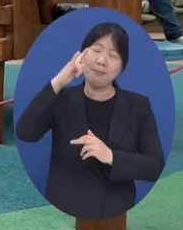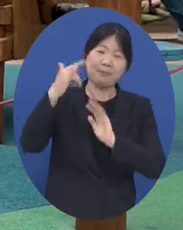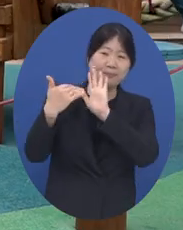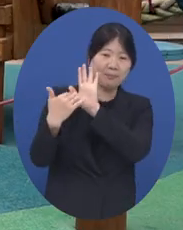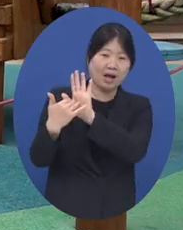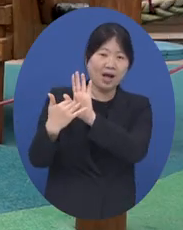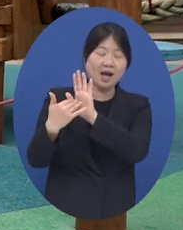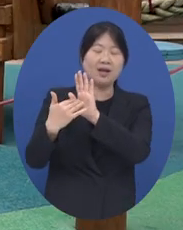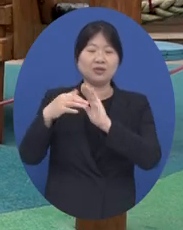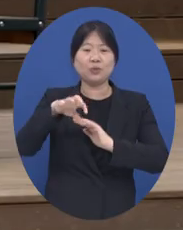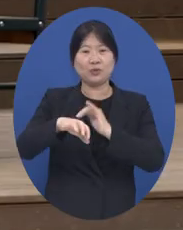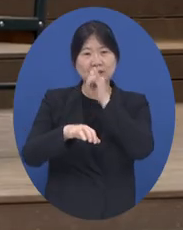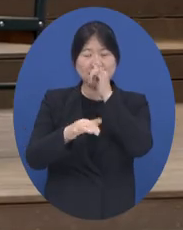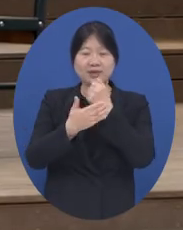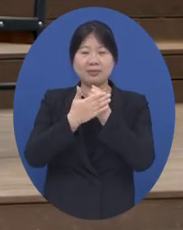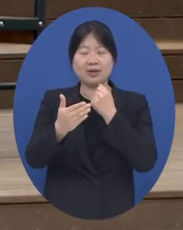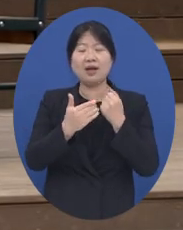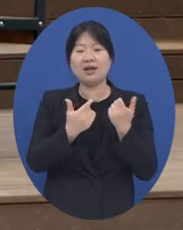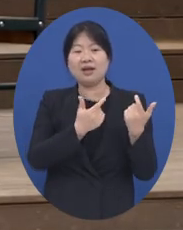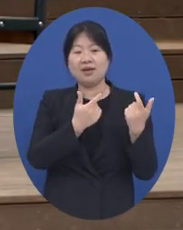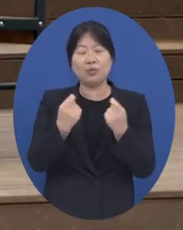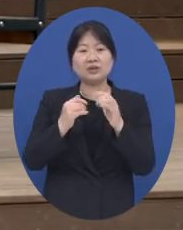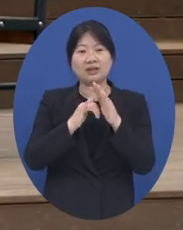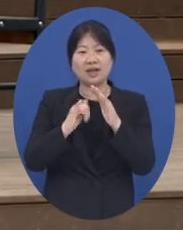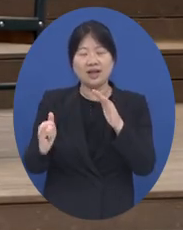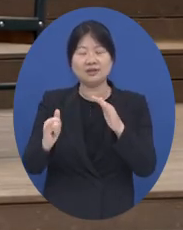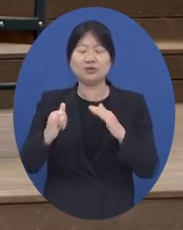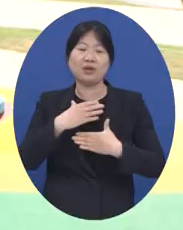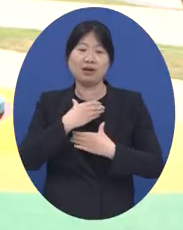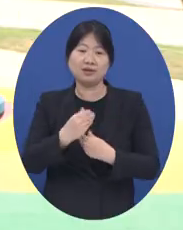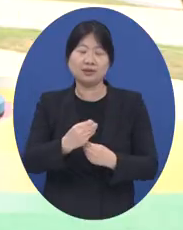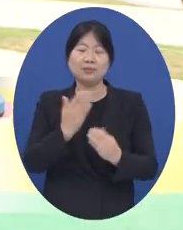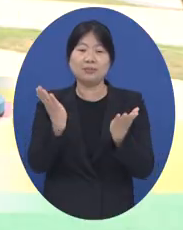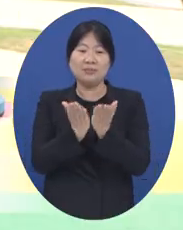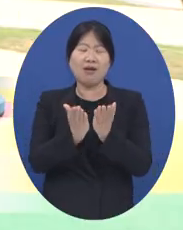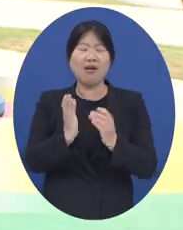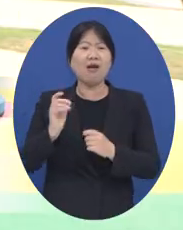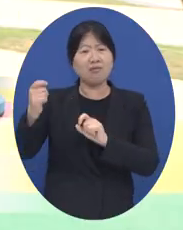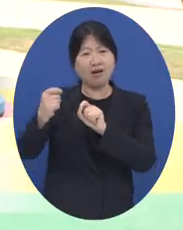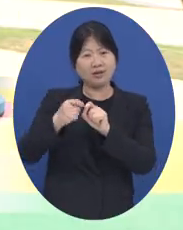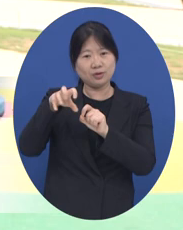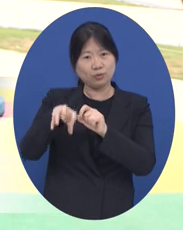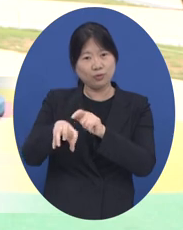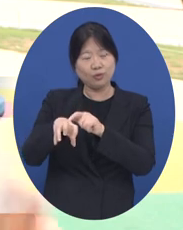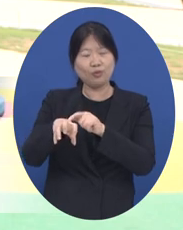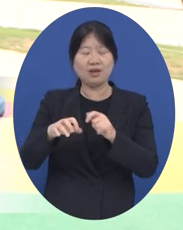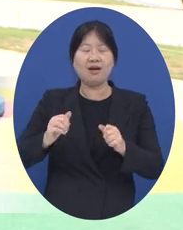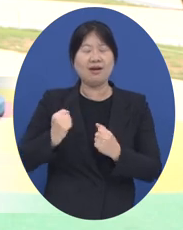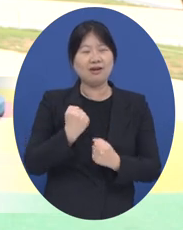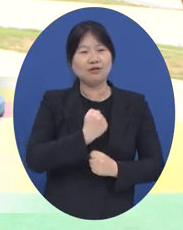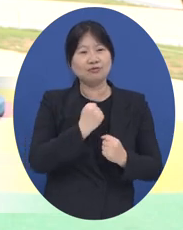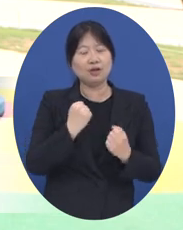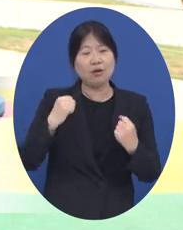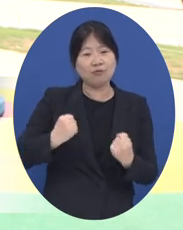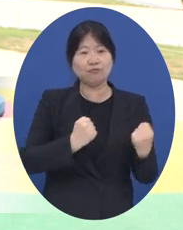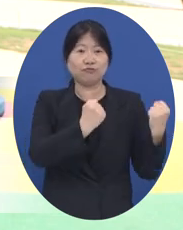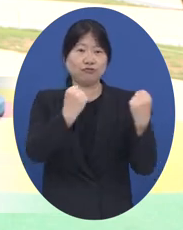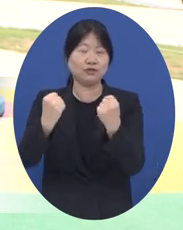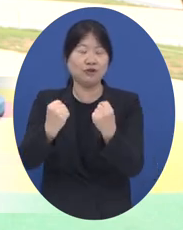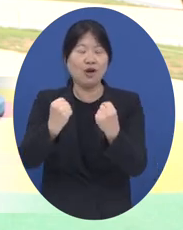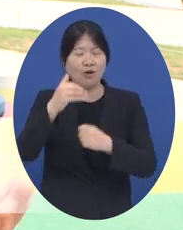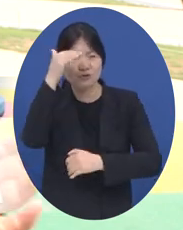그늘막 또 있어 온가족이 즐기기에 안성맞춤 있다 멀지 않은 곳에서 이렇게 드라이브도 할겸 나와서